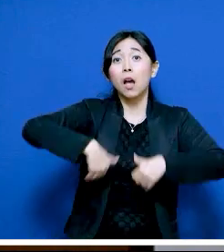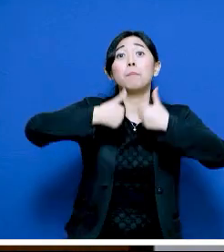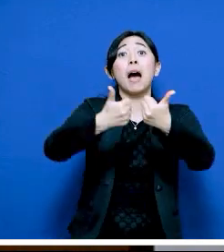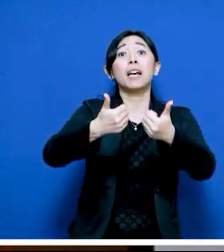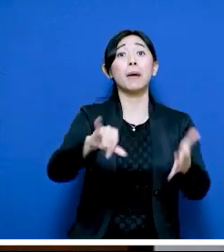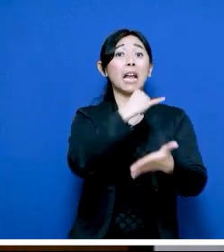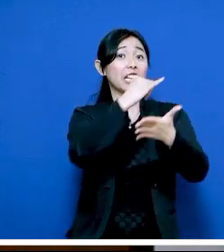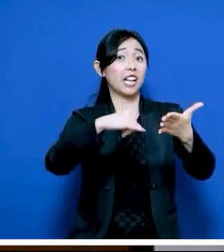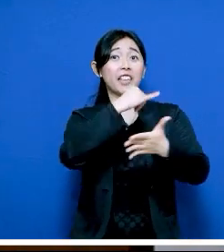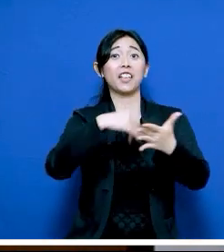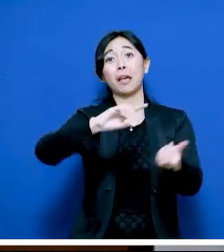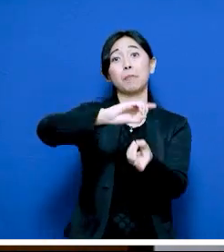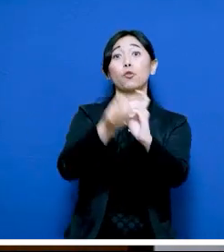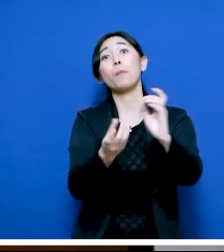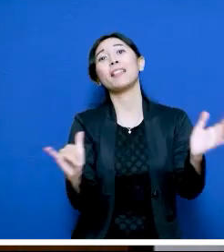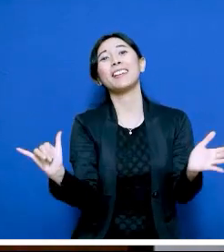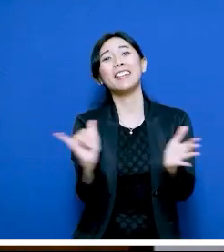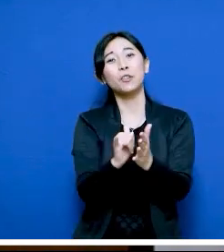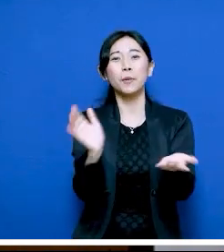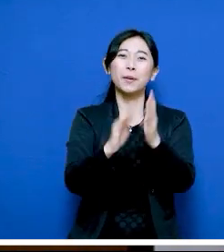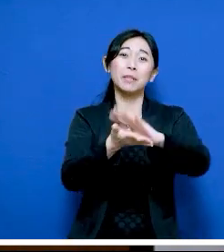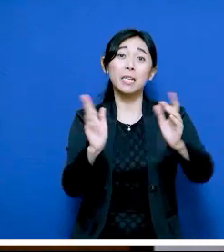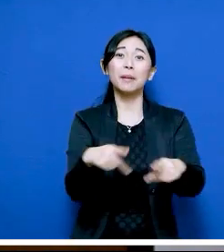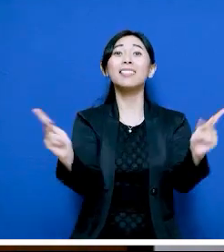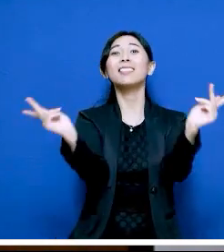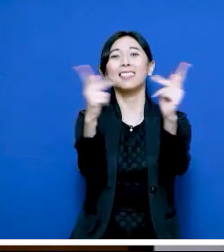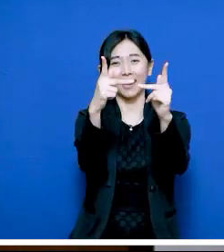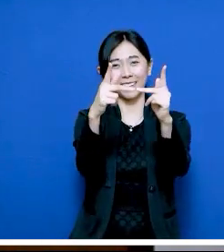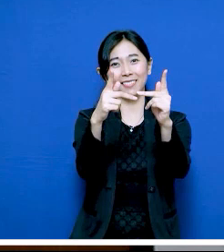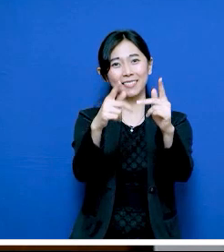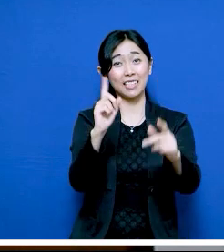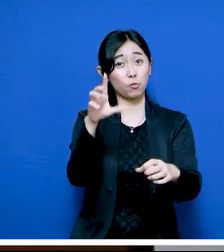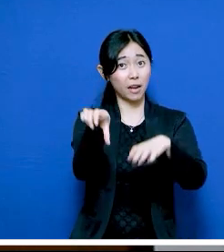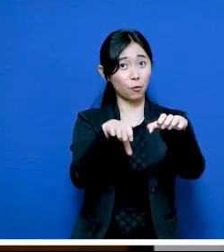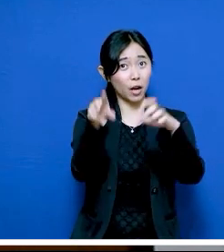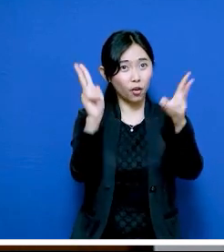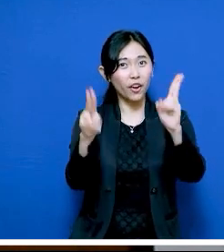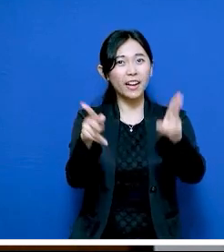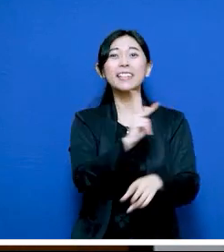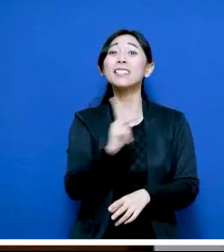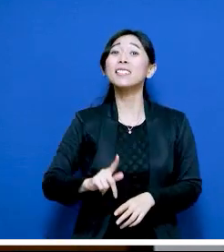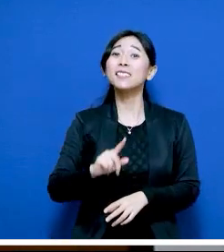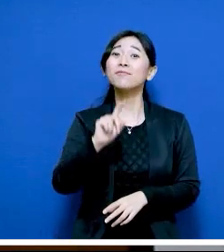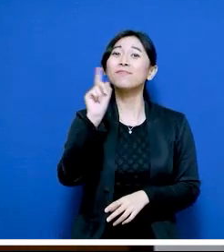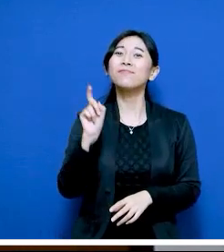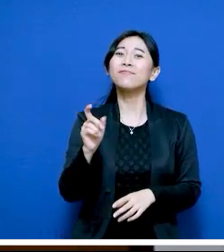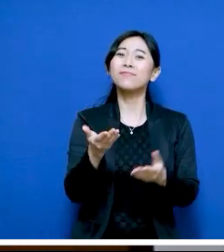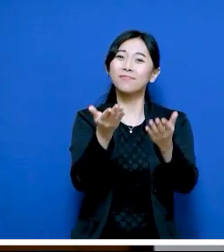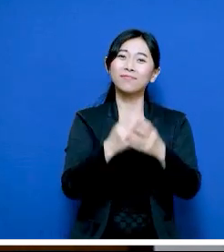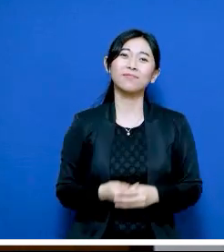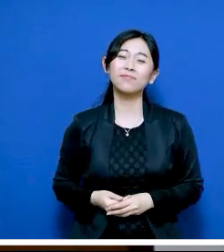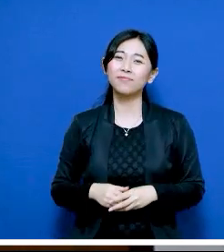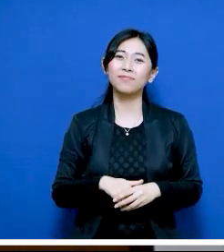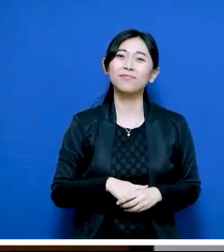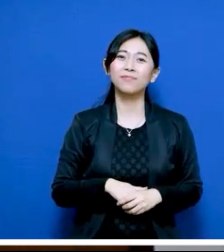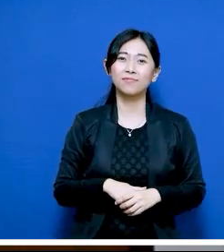Bagaimana nilai pertobatan ini menjadi penting diupayakan oleh orang-orang percaya yang mengaku